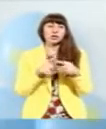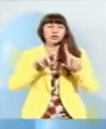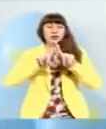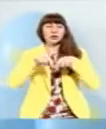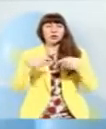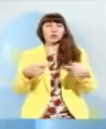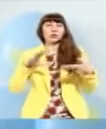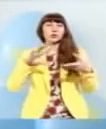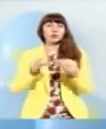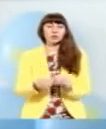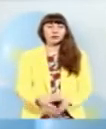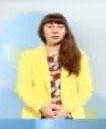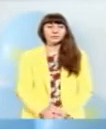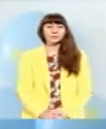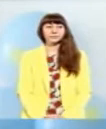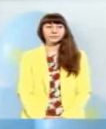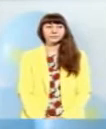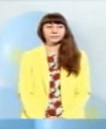айтқандай, сенде бір кірпіш